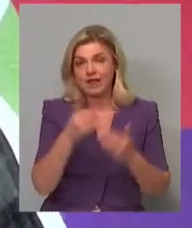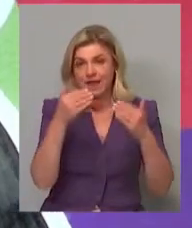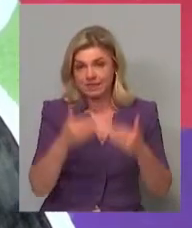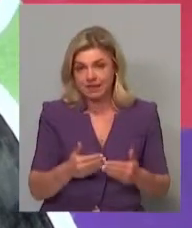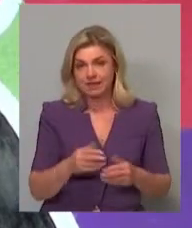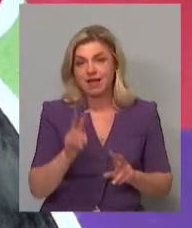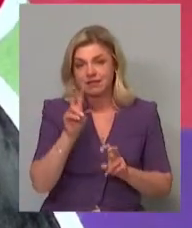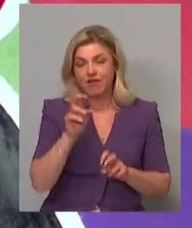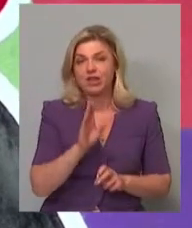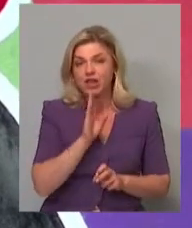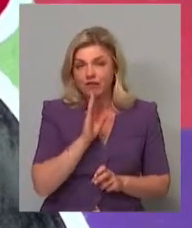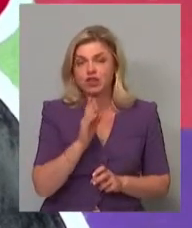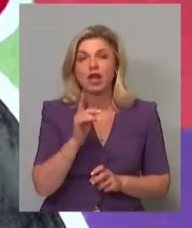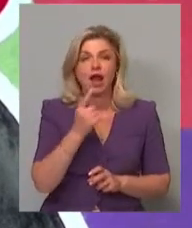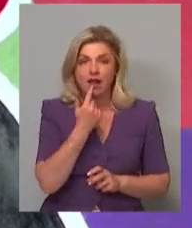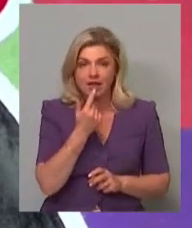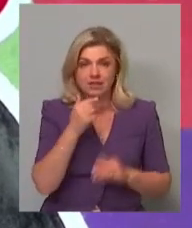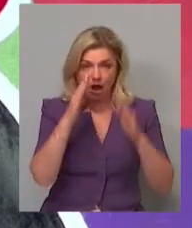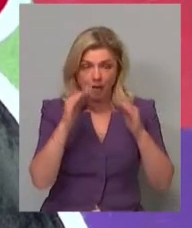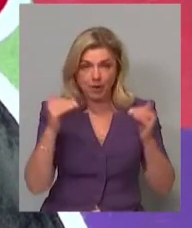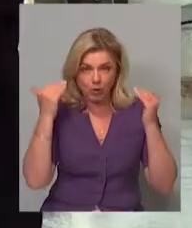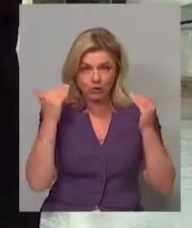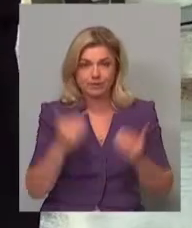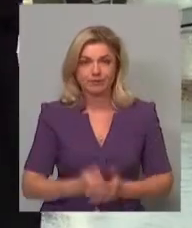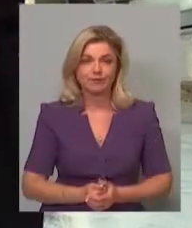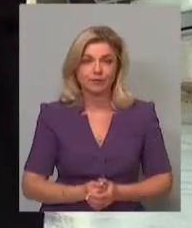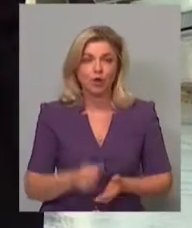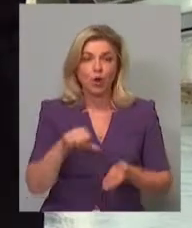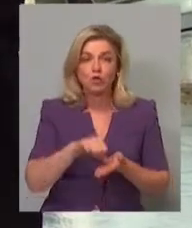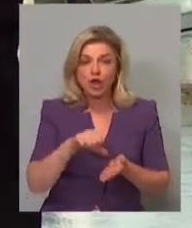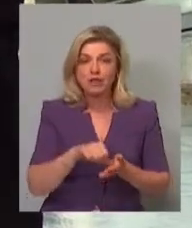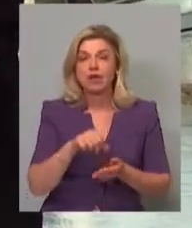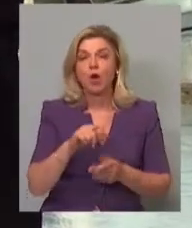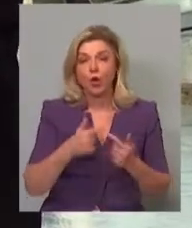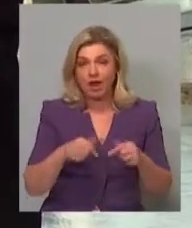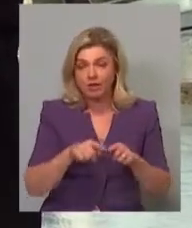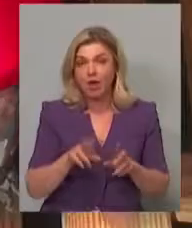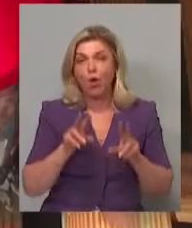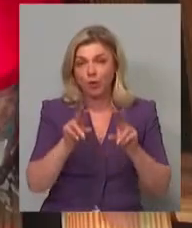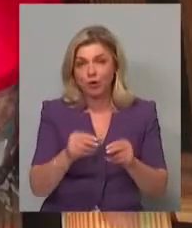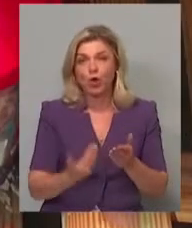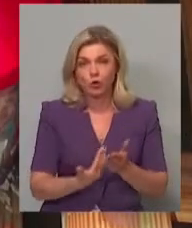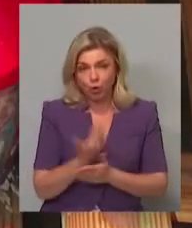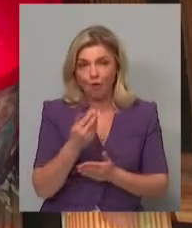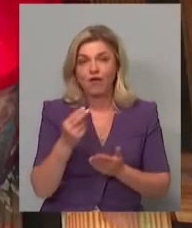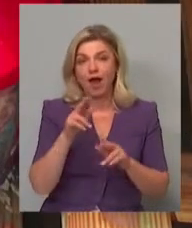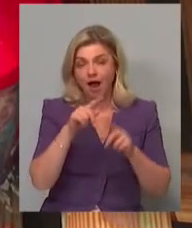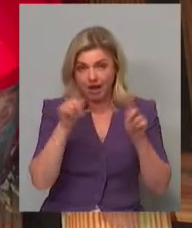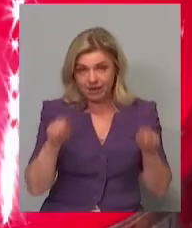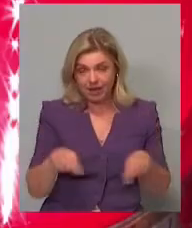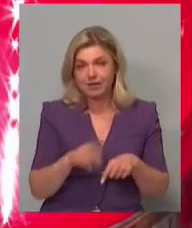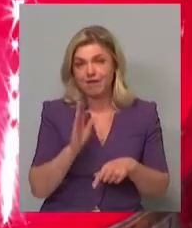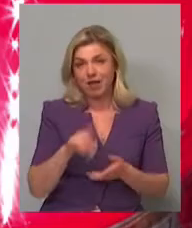у червоному капелюсі» – 5-та і завершує стріт-арт-проєкт. Учасники організації обіцяють, що нові картини в місті будуть.